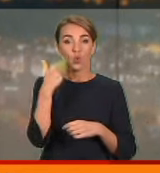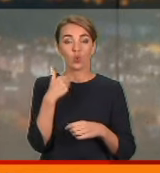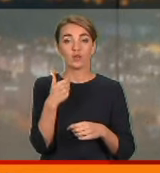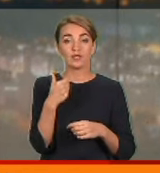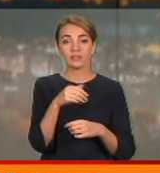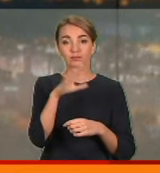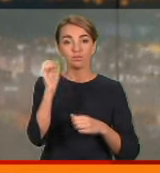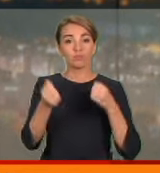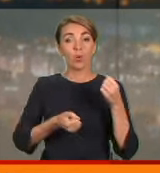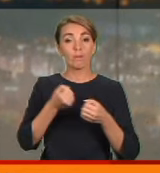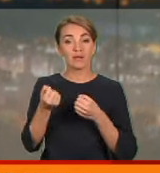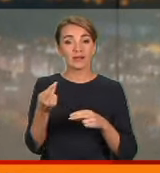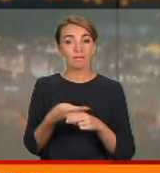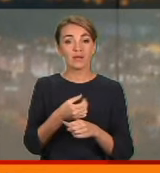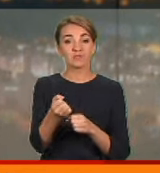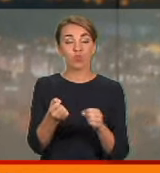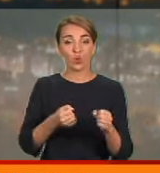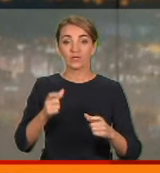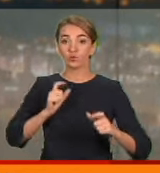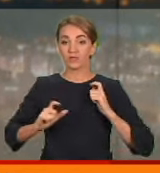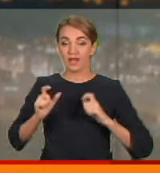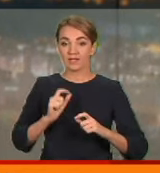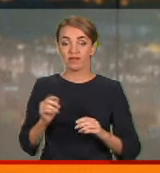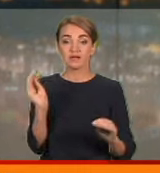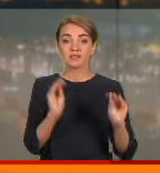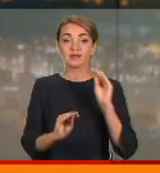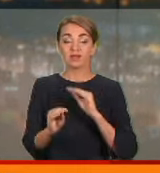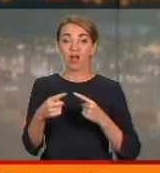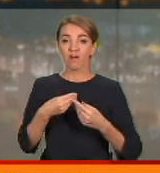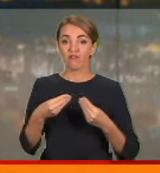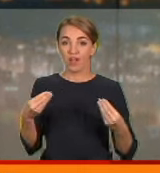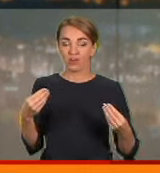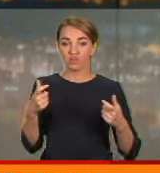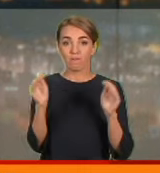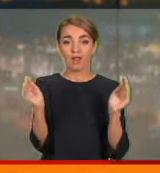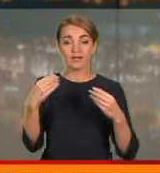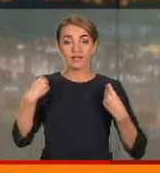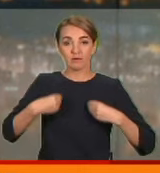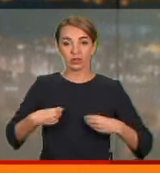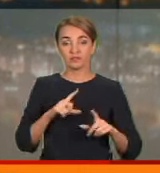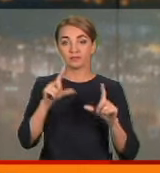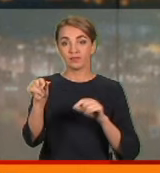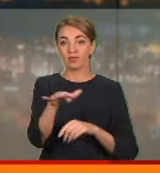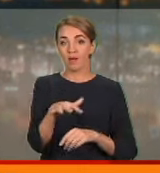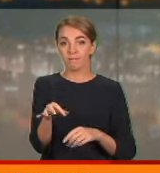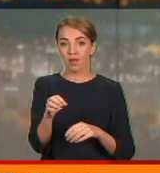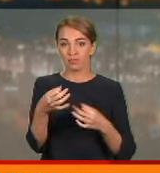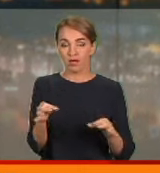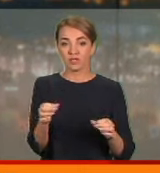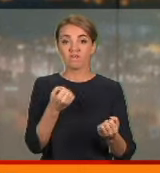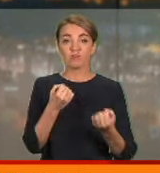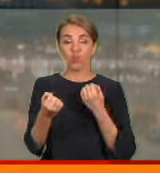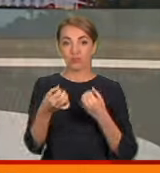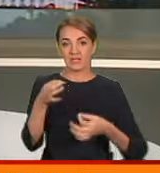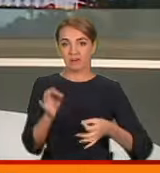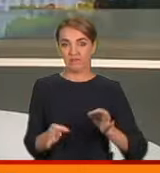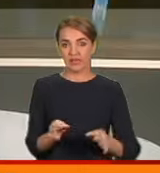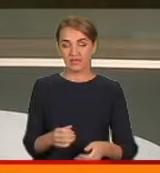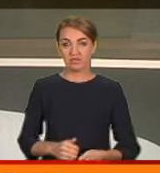листопадової ночі побили беззбройних студентів, він склав речі в маленький наплічник і рушив на Євромайдан виборювати